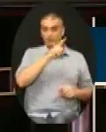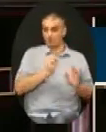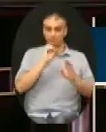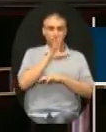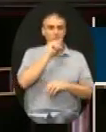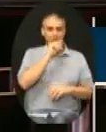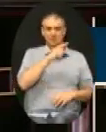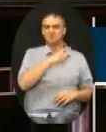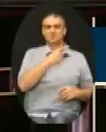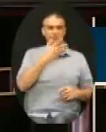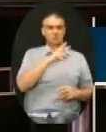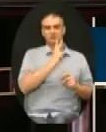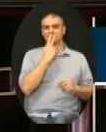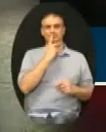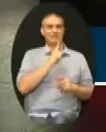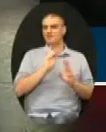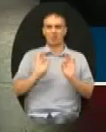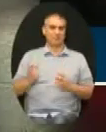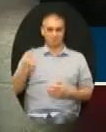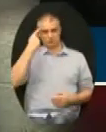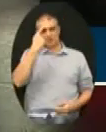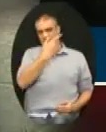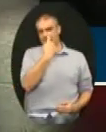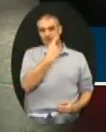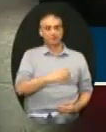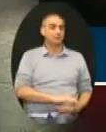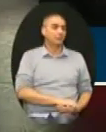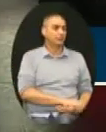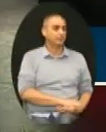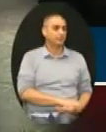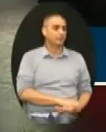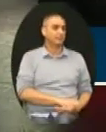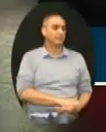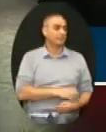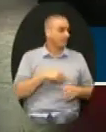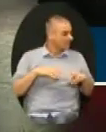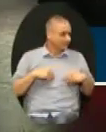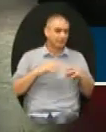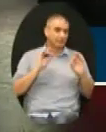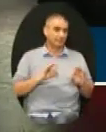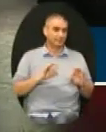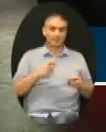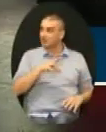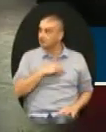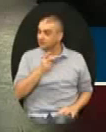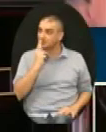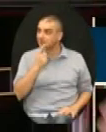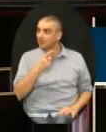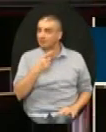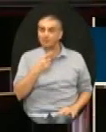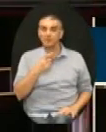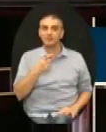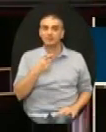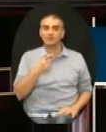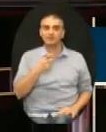העלה את זה בטוויטר, הרבה יותר ספין מאשר מציאות. כן. בהחלט, אני מסכים איתך, קום מילה. אתה מסכים שזה ספין? לא, עכשיו אתה יודע מה השאלה.